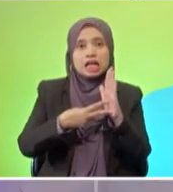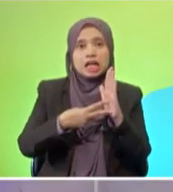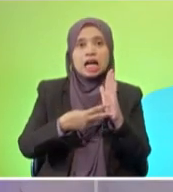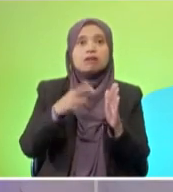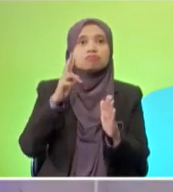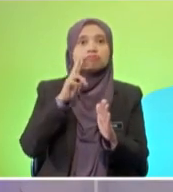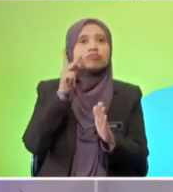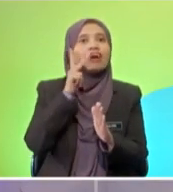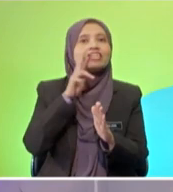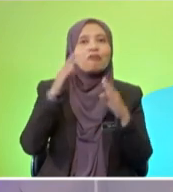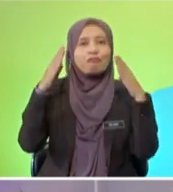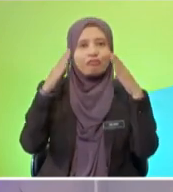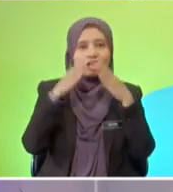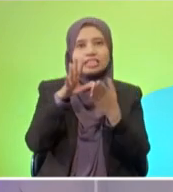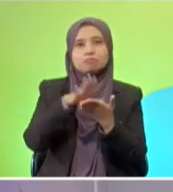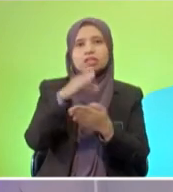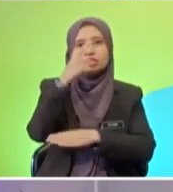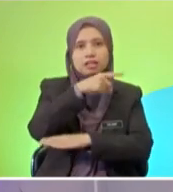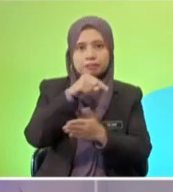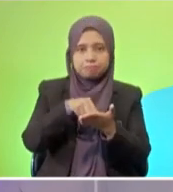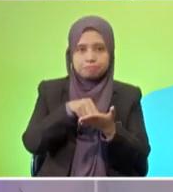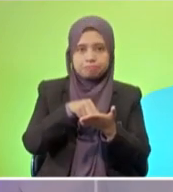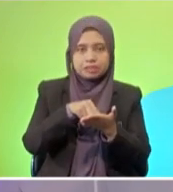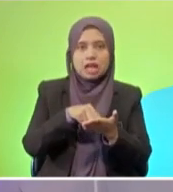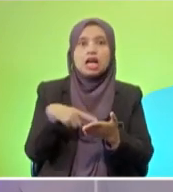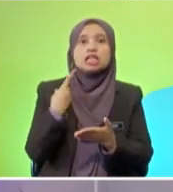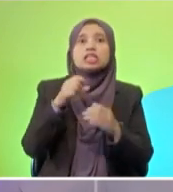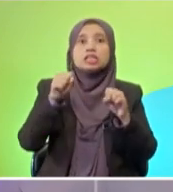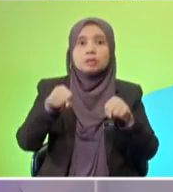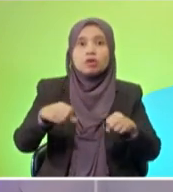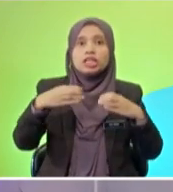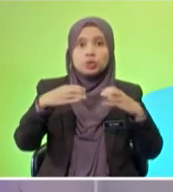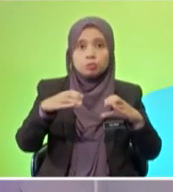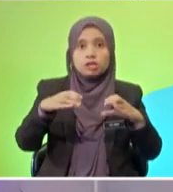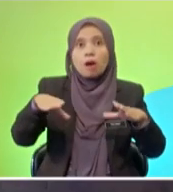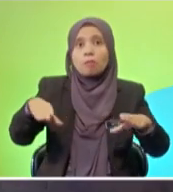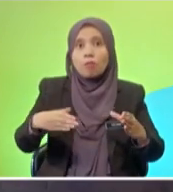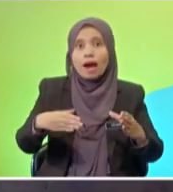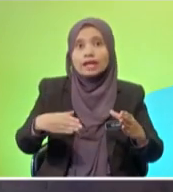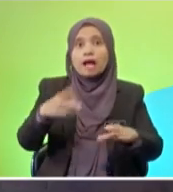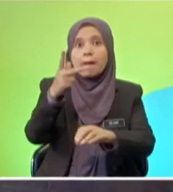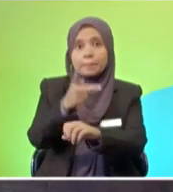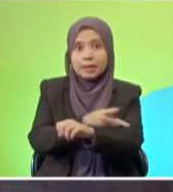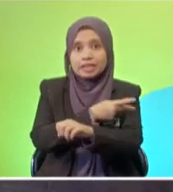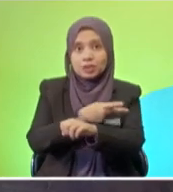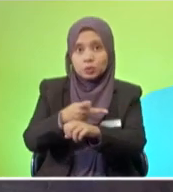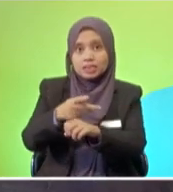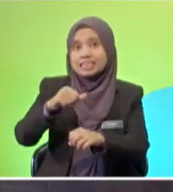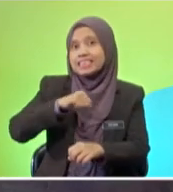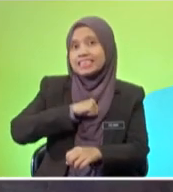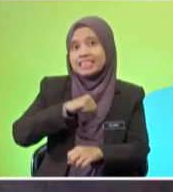hari ini jadi kita boleh coba masuk ke pantun sendiri boleh boleh